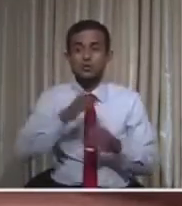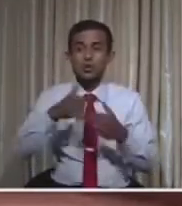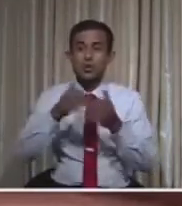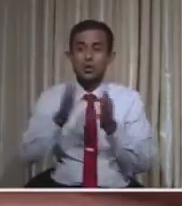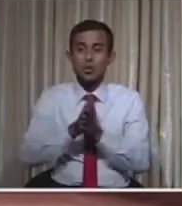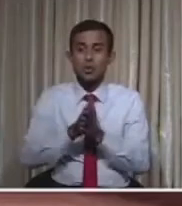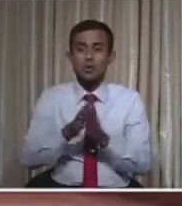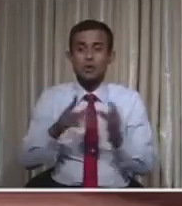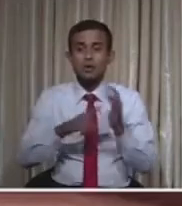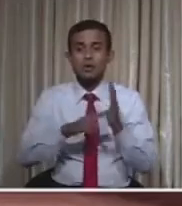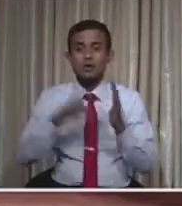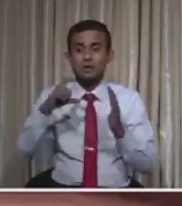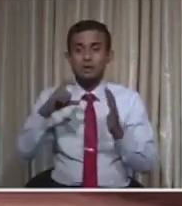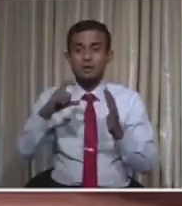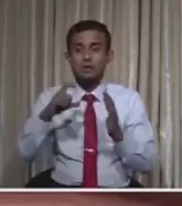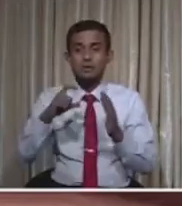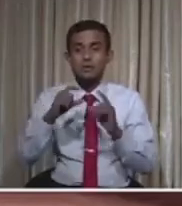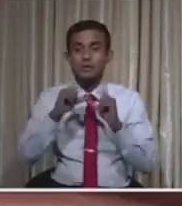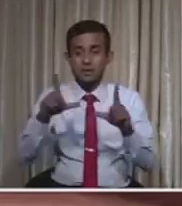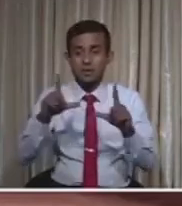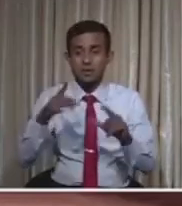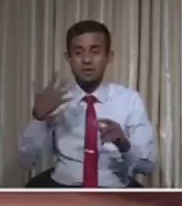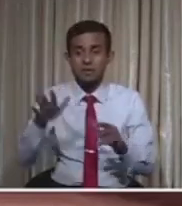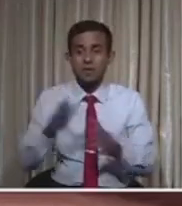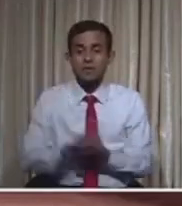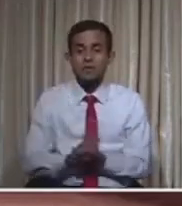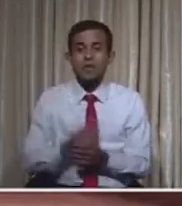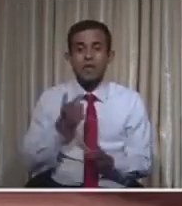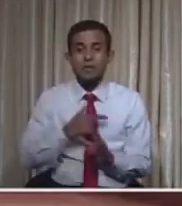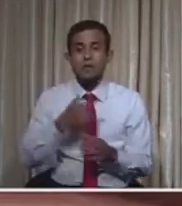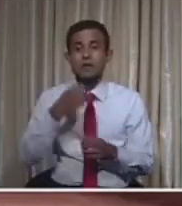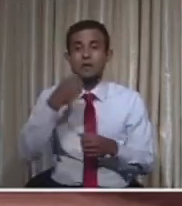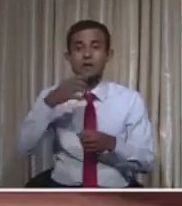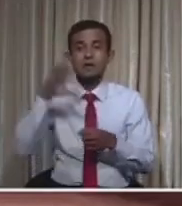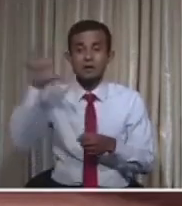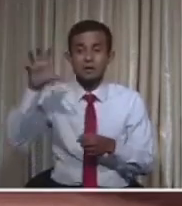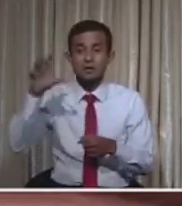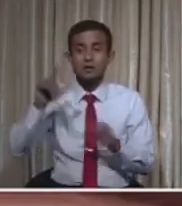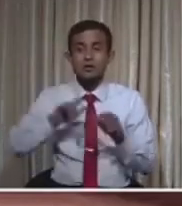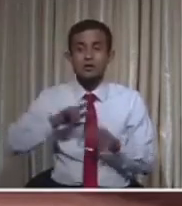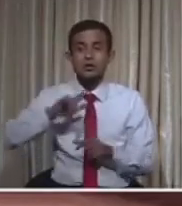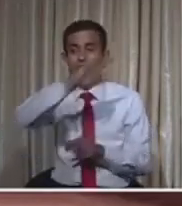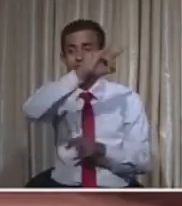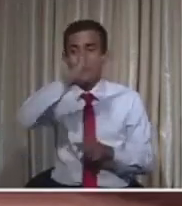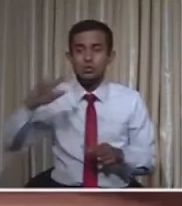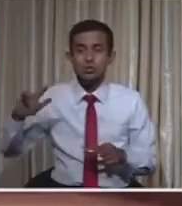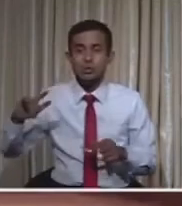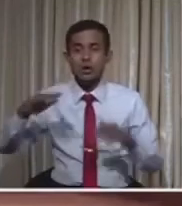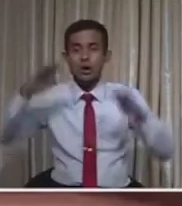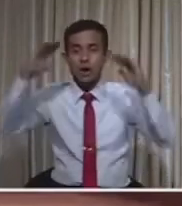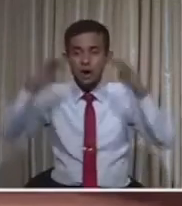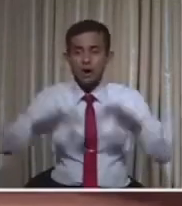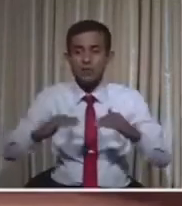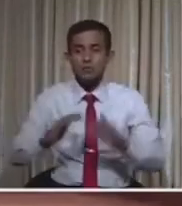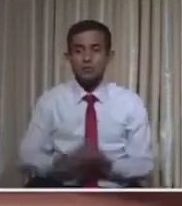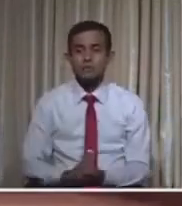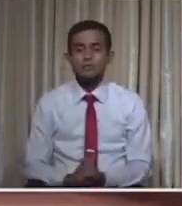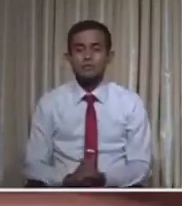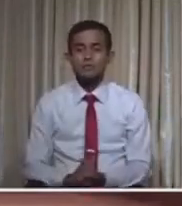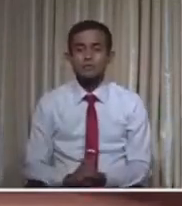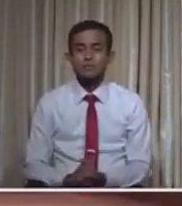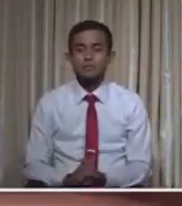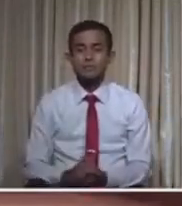කරේ තාක්ෂණයෙන් කළේ. ඒක නිසා හැම රටකම නායකයින්ගේ ගුවන් ගමන් අඩු වුණා. ඒ නිසා